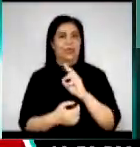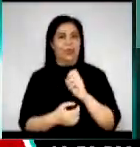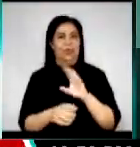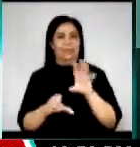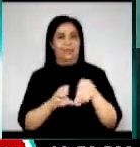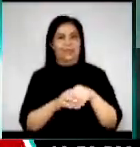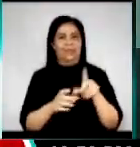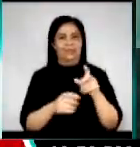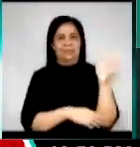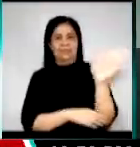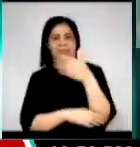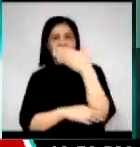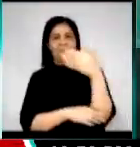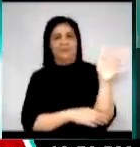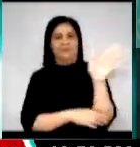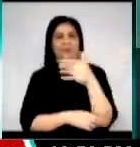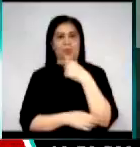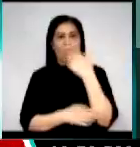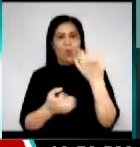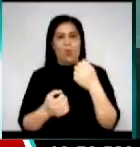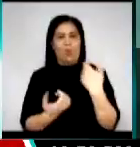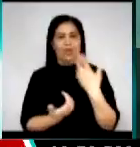Beth Umaura.